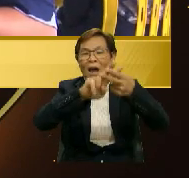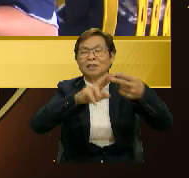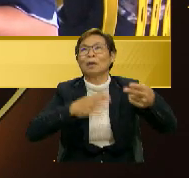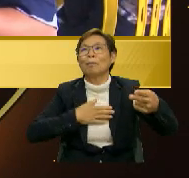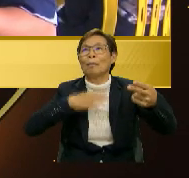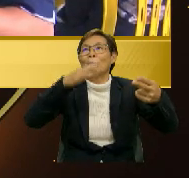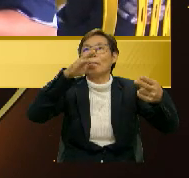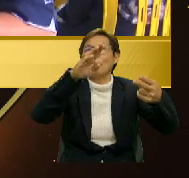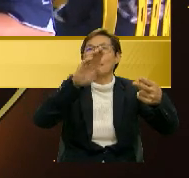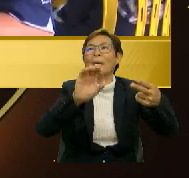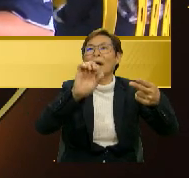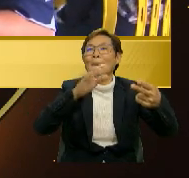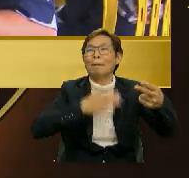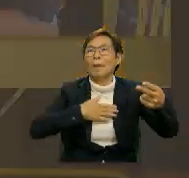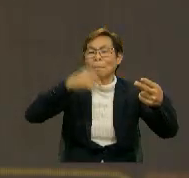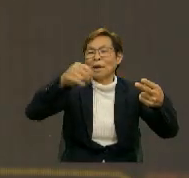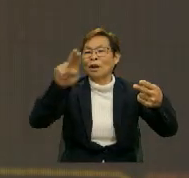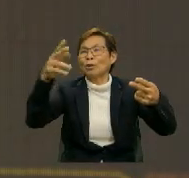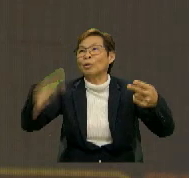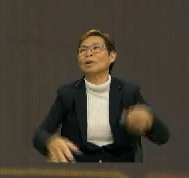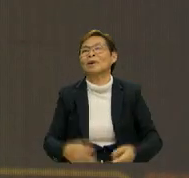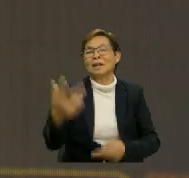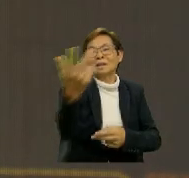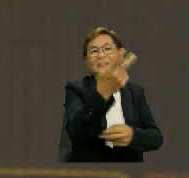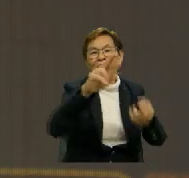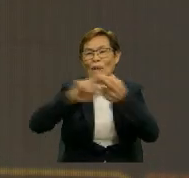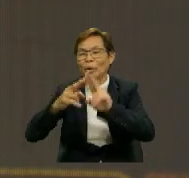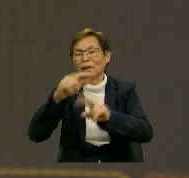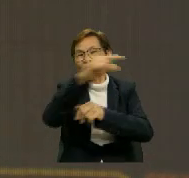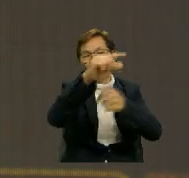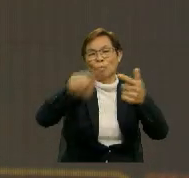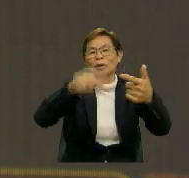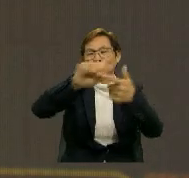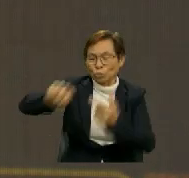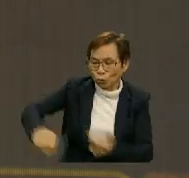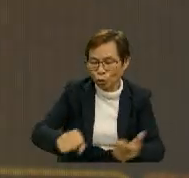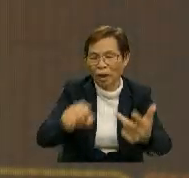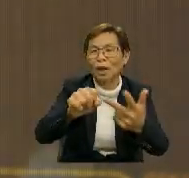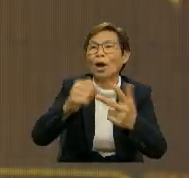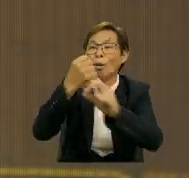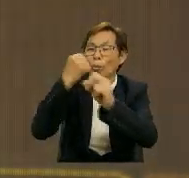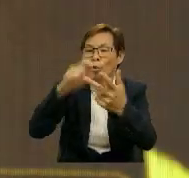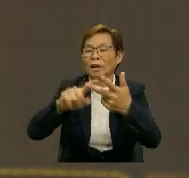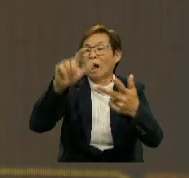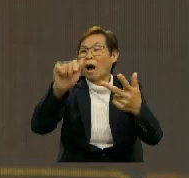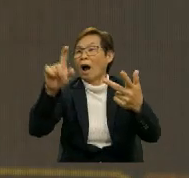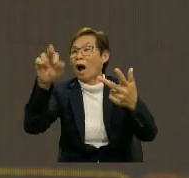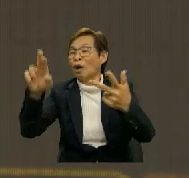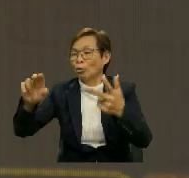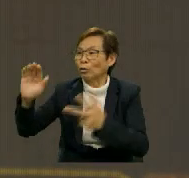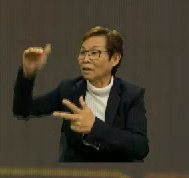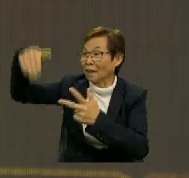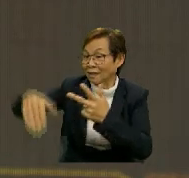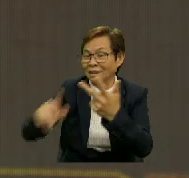Angkasa Beri. Silakan Hafiz. Baik, terima kasih. Ketiga-tiga rakan kita daripada Parlimen Gombak menuju ke Sungai Buloh dan ke Alor Gajah. Kalau kita melihat kepada